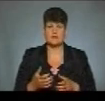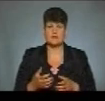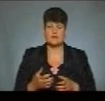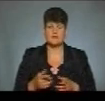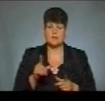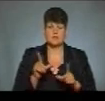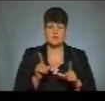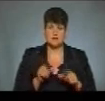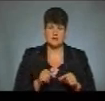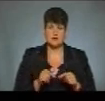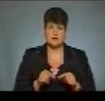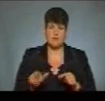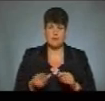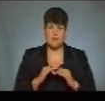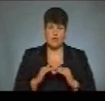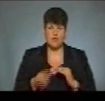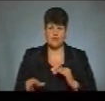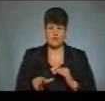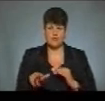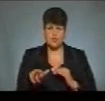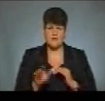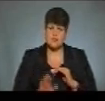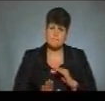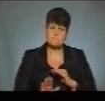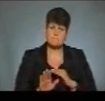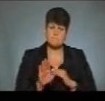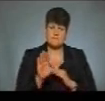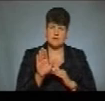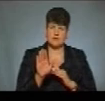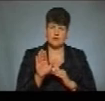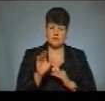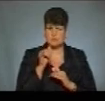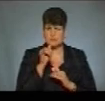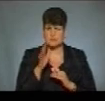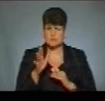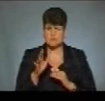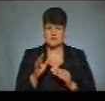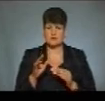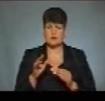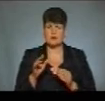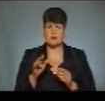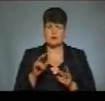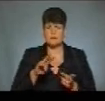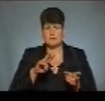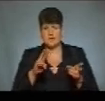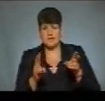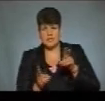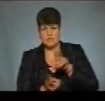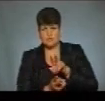Він їхав польовою дорогою і на підйомі не справився з керуванням, і транспортний засіб перекинувся і притиснув